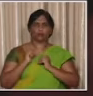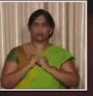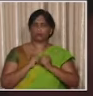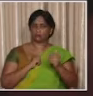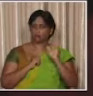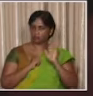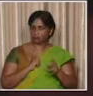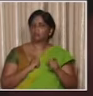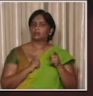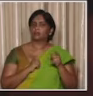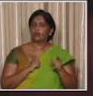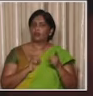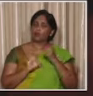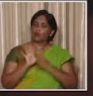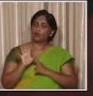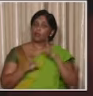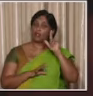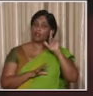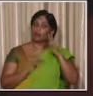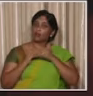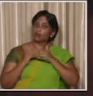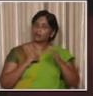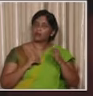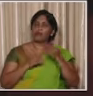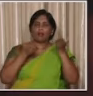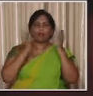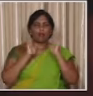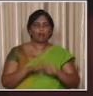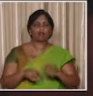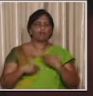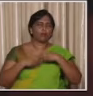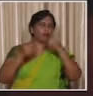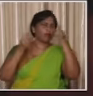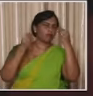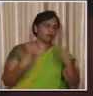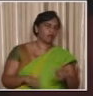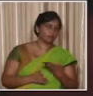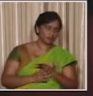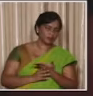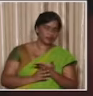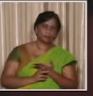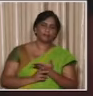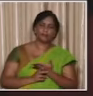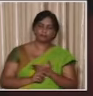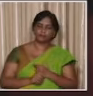වුණා අවුරුදු 75ක් තුළම අන්තිමේදී අපි කියනවා බංකොලොත් කියලා.